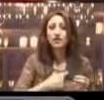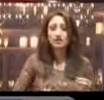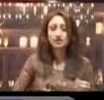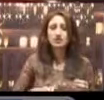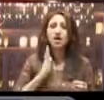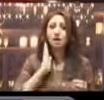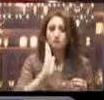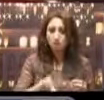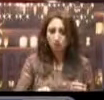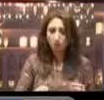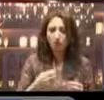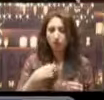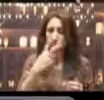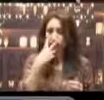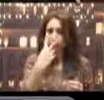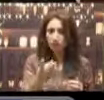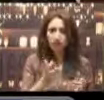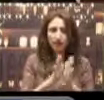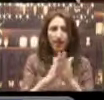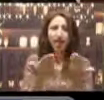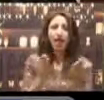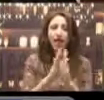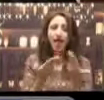وجهه نظره، حتى في وجهه نظر العلم قد ايه قاصره.